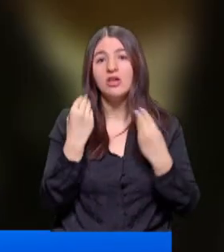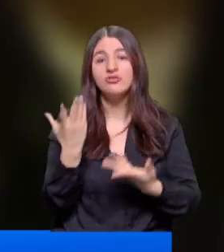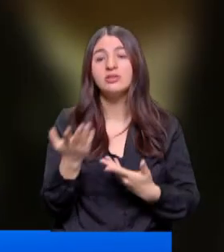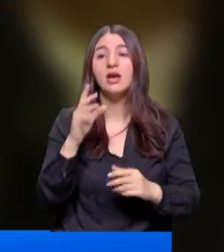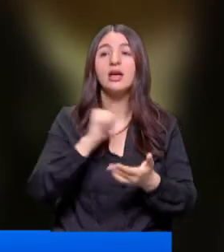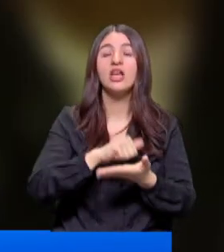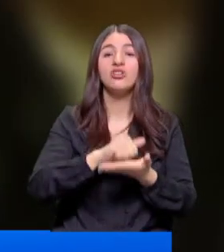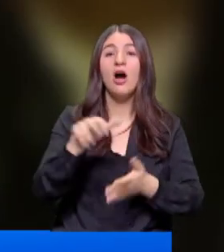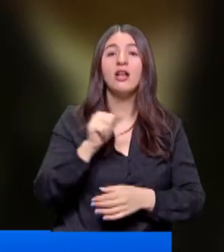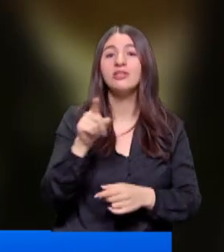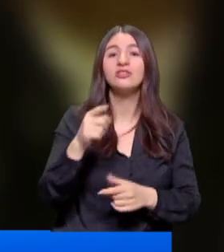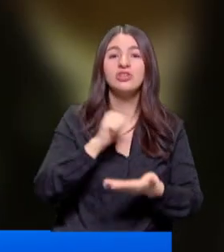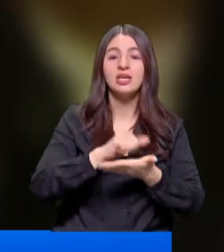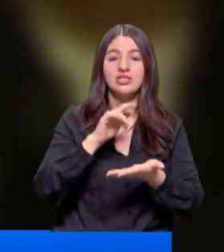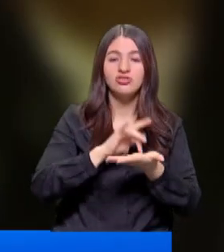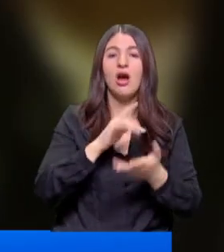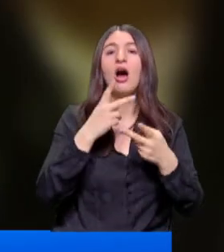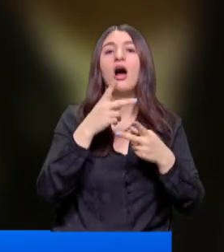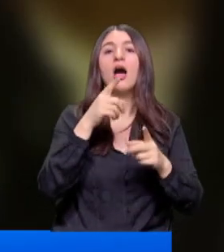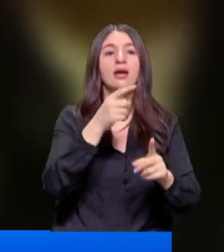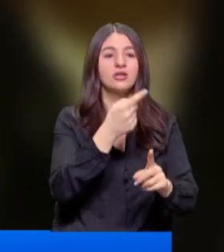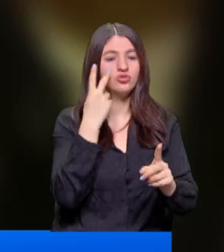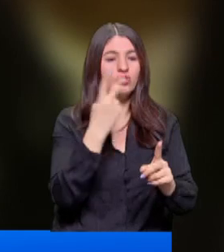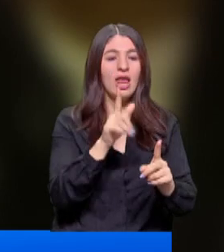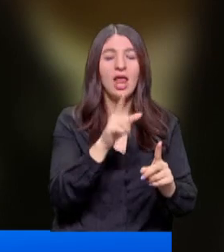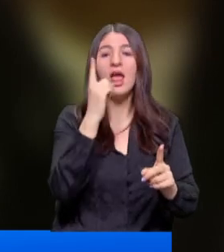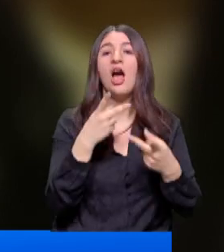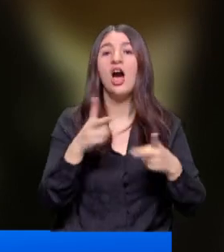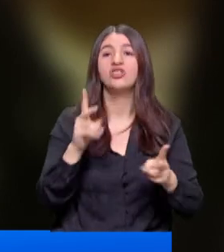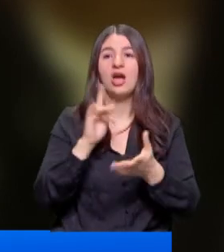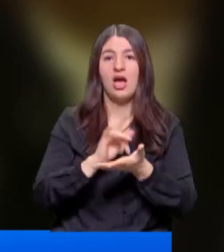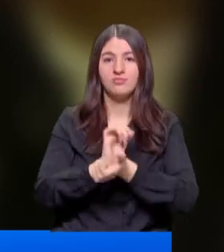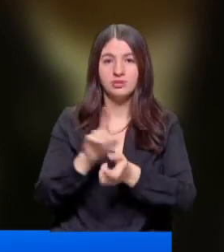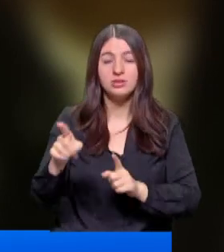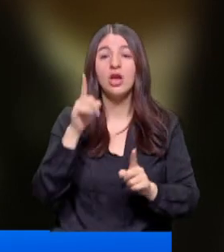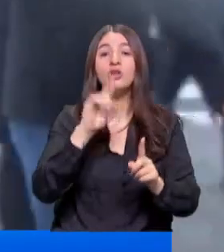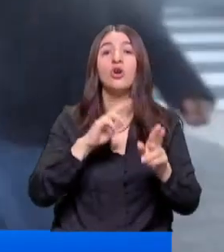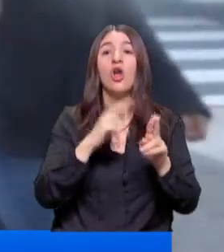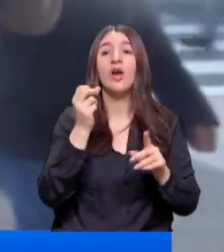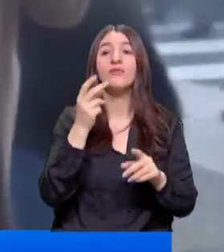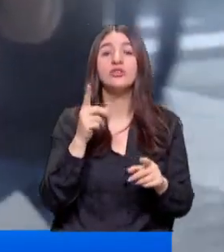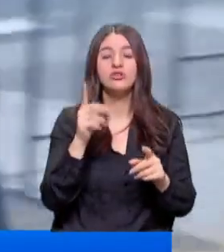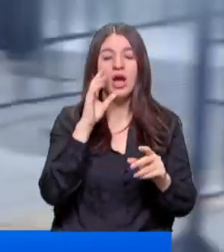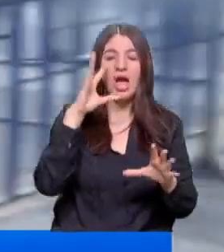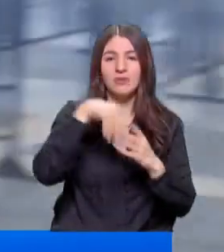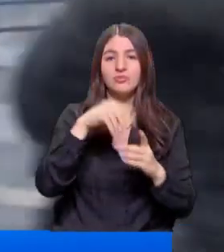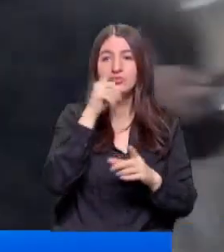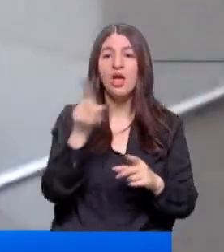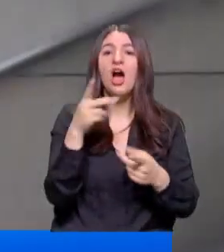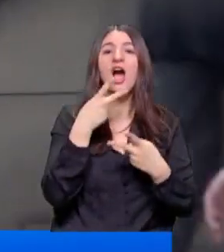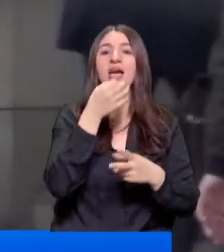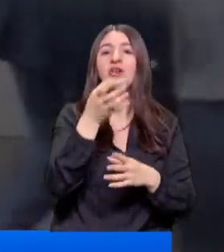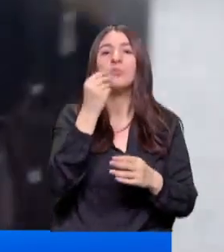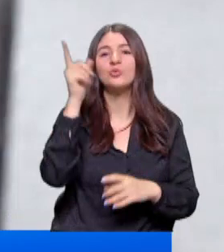gazeteciler al en az alım miktarı gereği açık cezaevine sevk edildiler önce coronavirüs sevgileri kapsamında açık cezaevinde yatanların